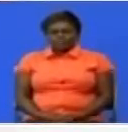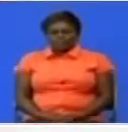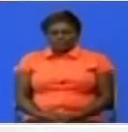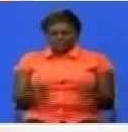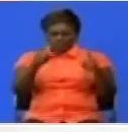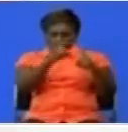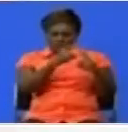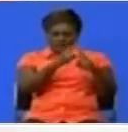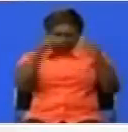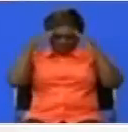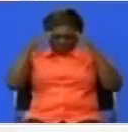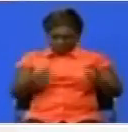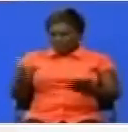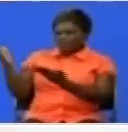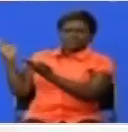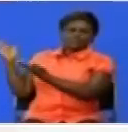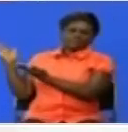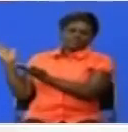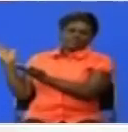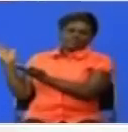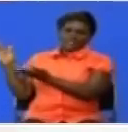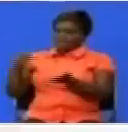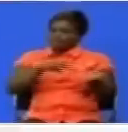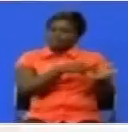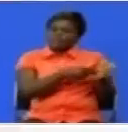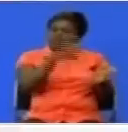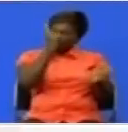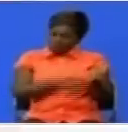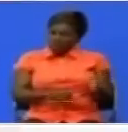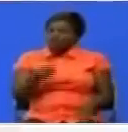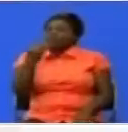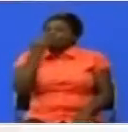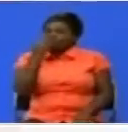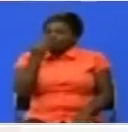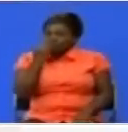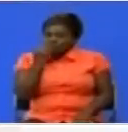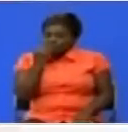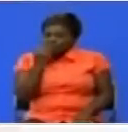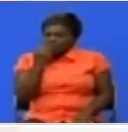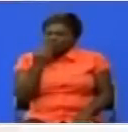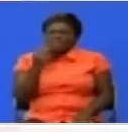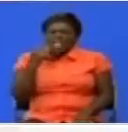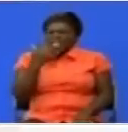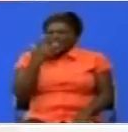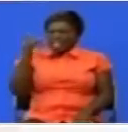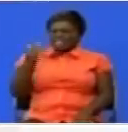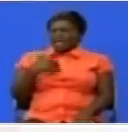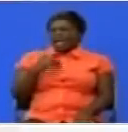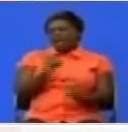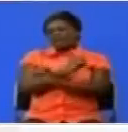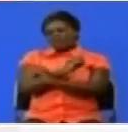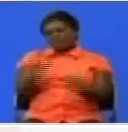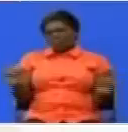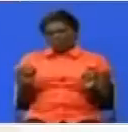Katika kamusi ya leo tunaangazia neno kipooza. Kipooza ni chakula kilichopoteza ladha kwa kuchacha, kuoza